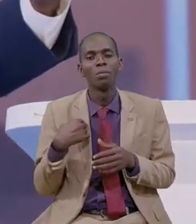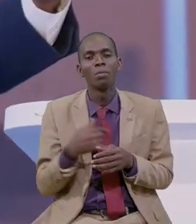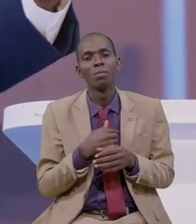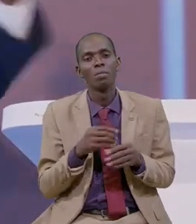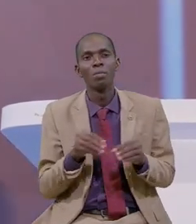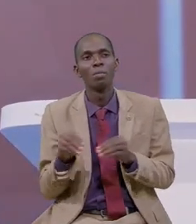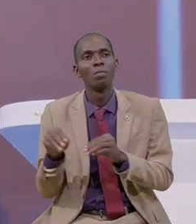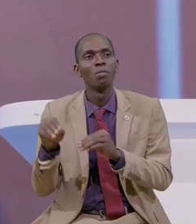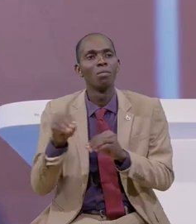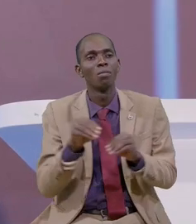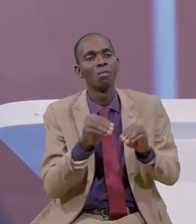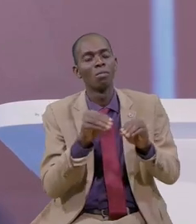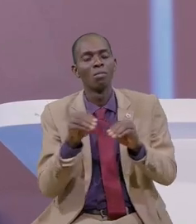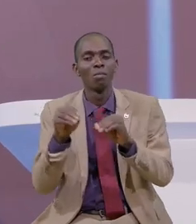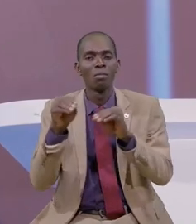on allait